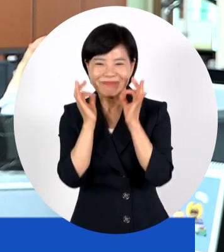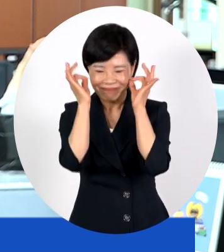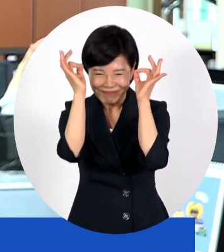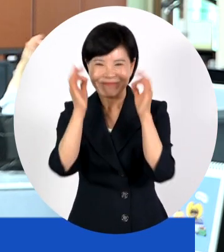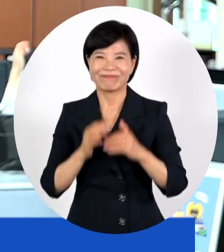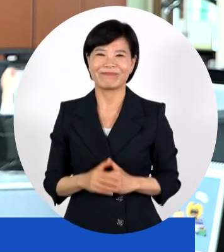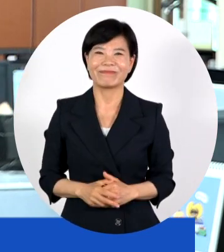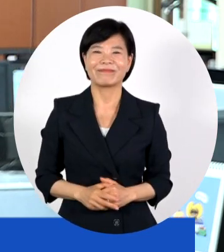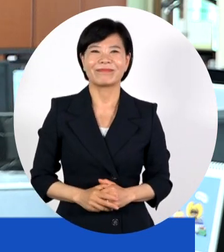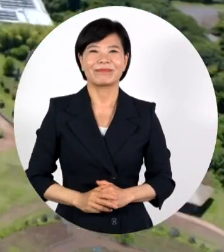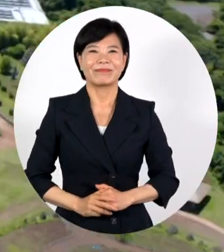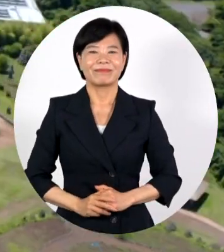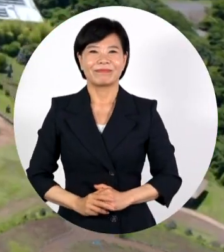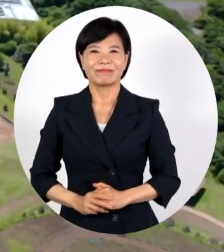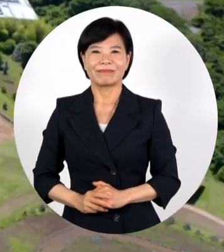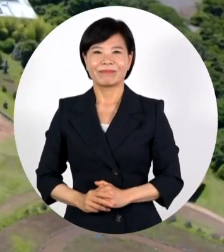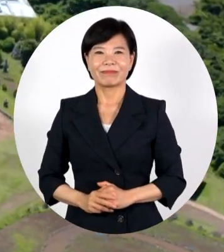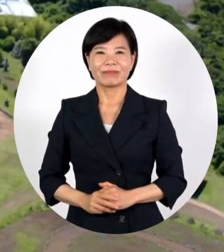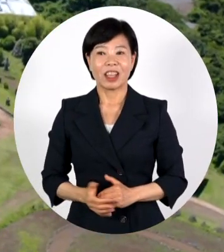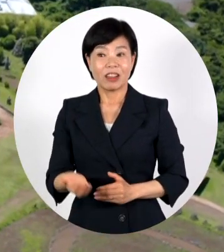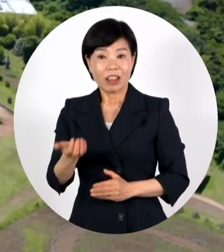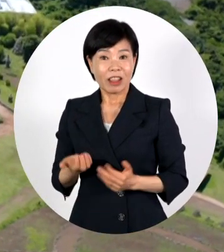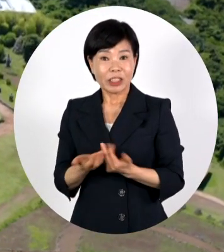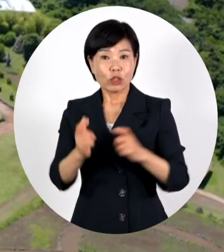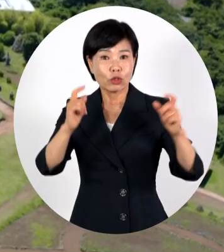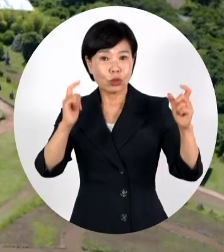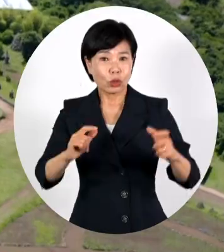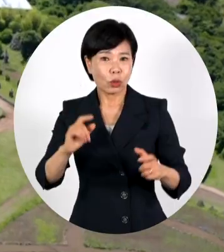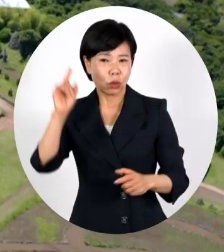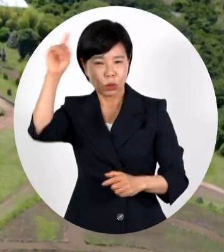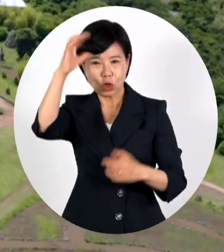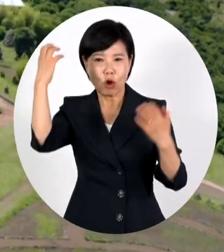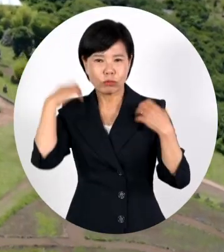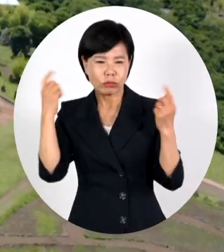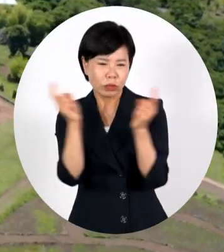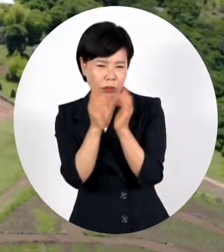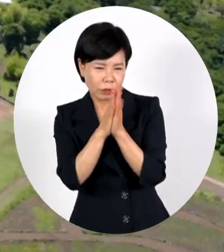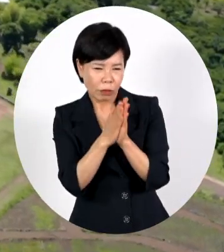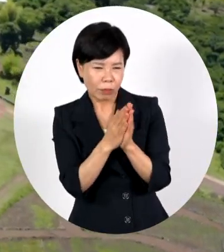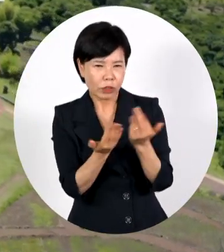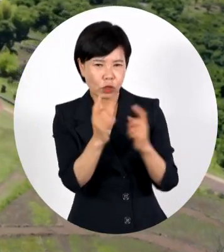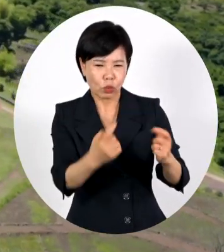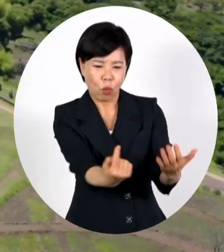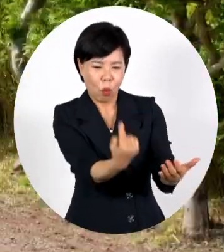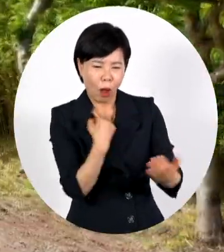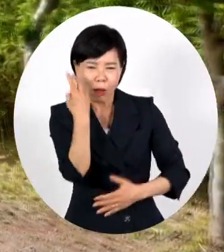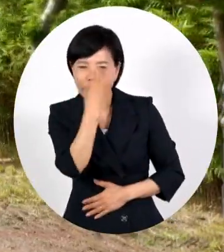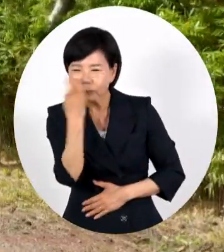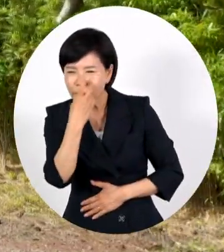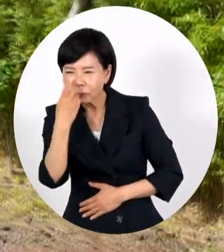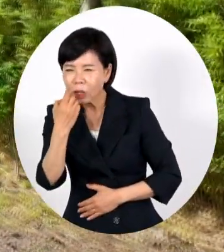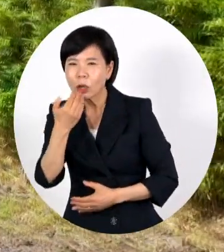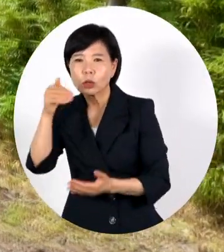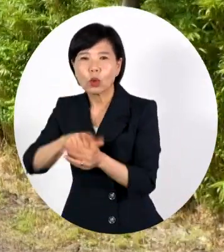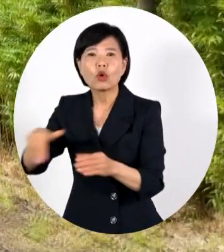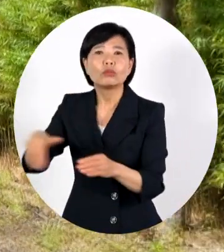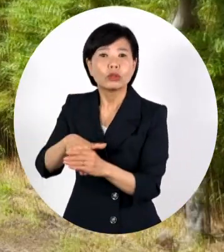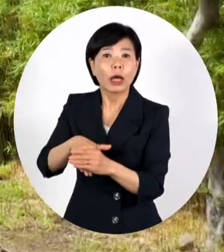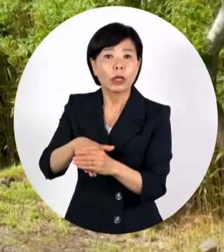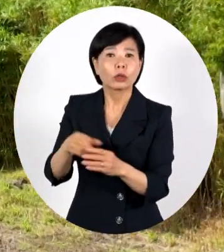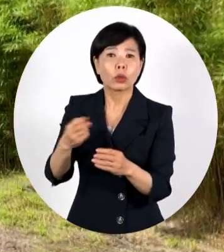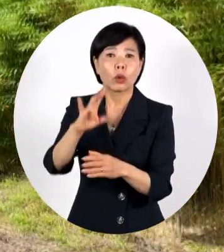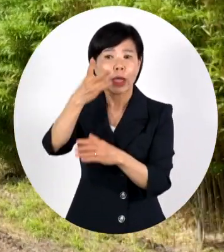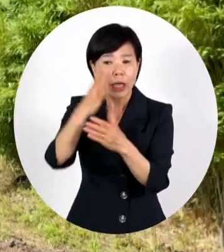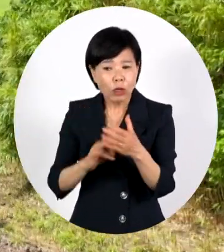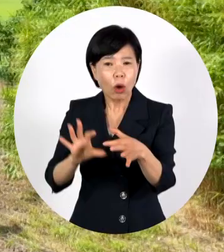최선을 다하도록 하겠습니다. 앞서 제주도는 정부 현지 실사단이 제주를 방문했을 때 제주 돌문화공원과